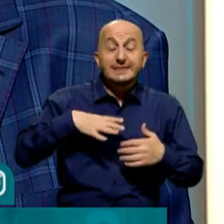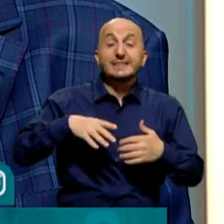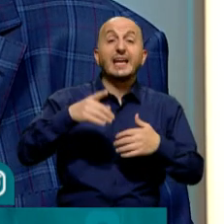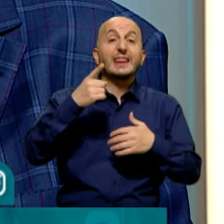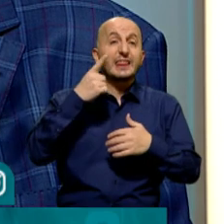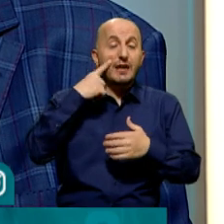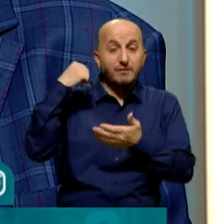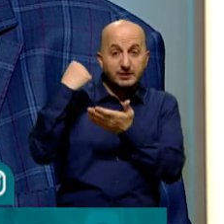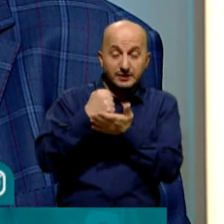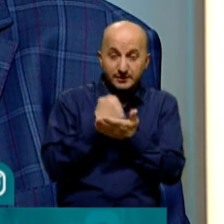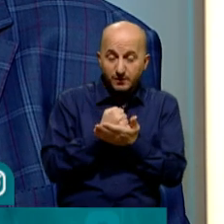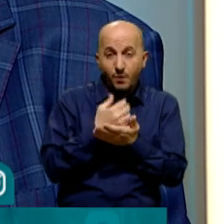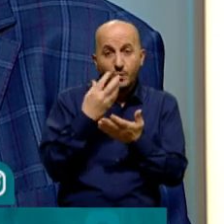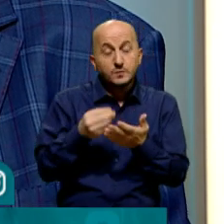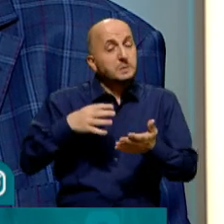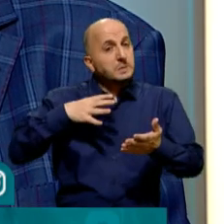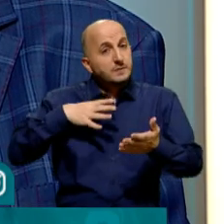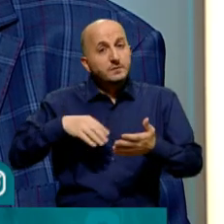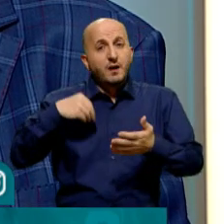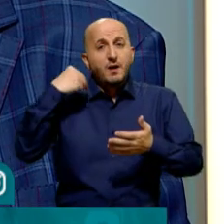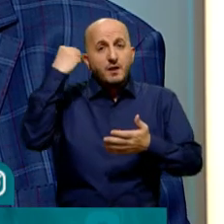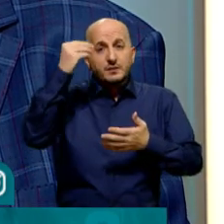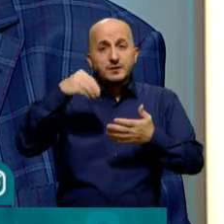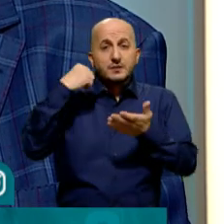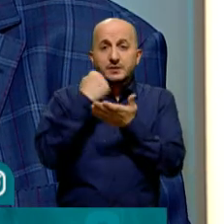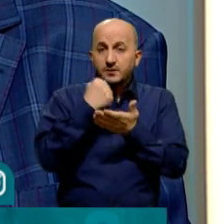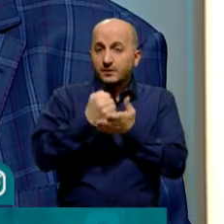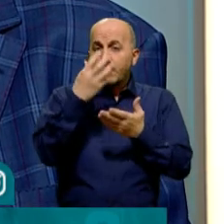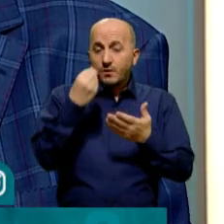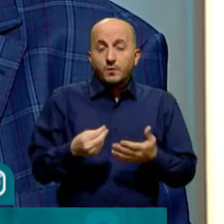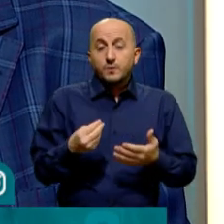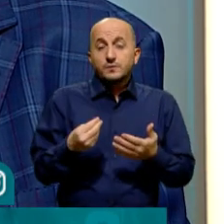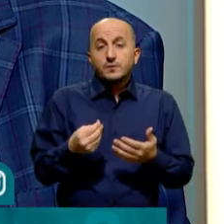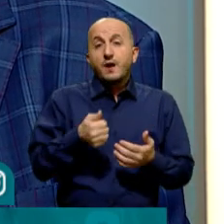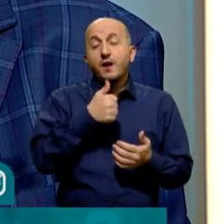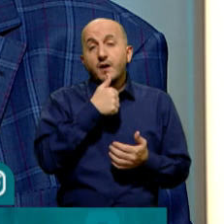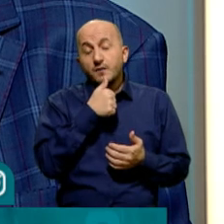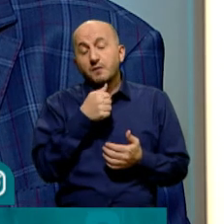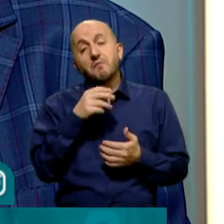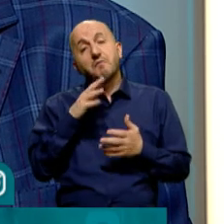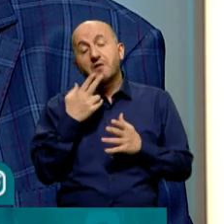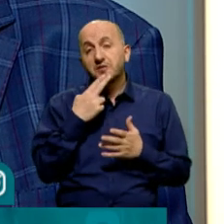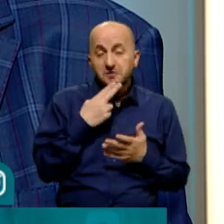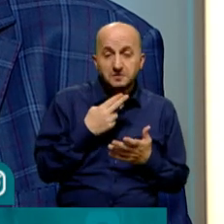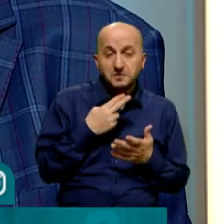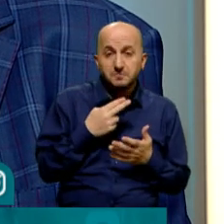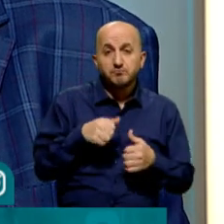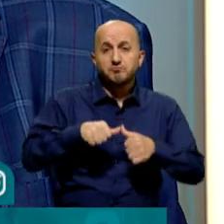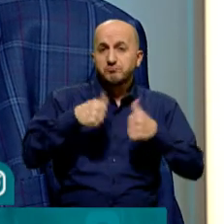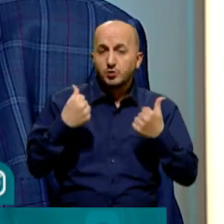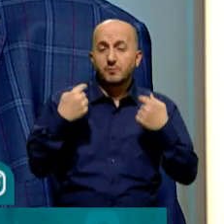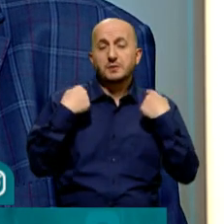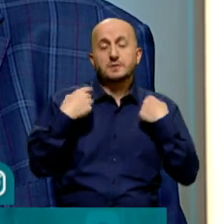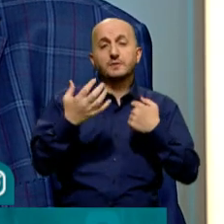gidip bir celsede boşanıyorlar anlaşmalı. İster dini nikah olsun, dini nikahı erkek veriyor veya kız boşama